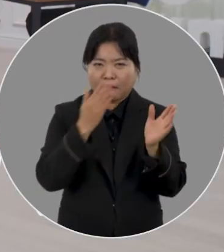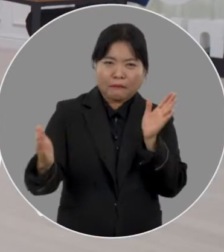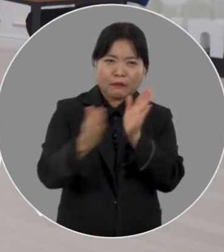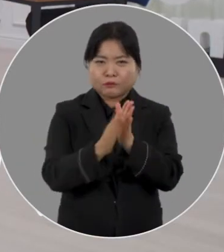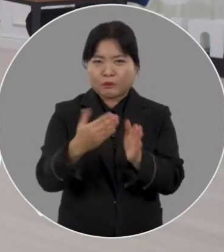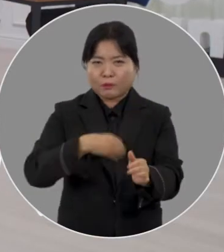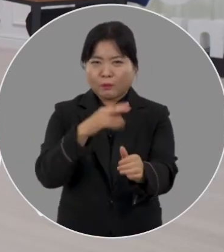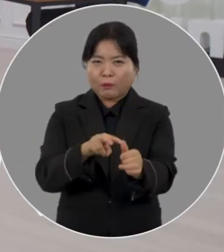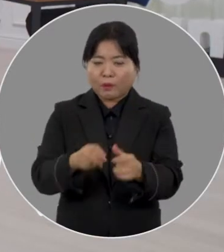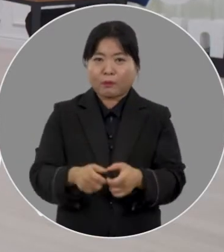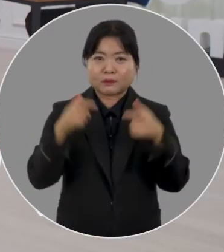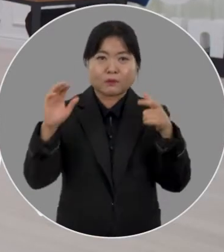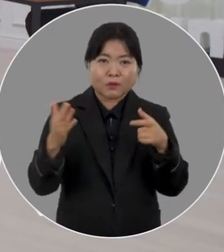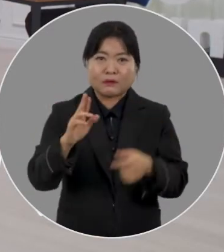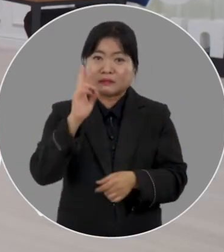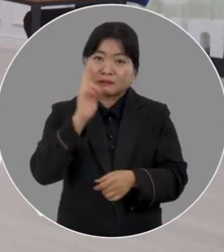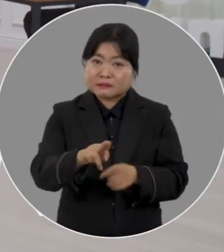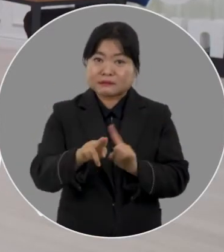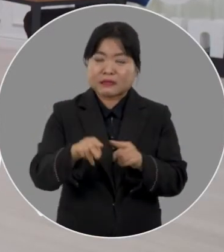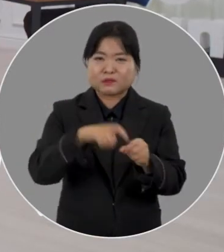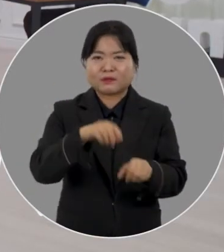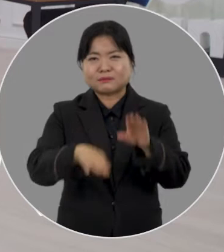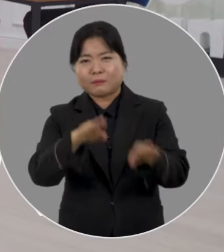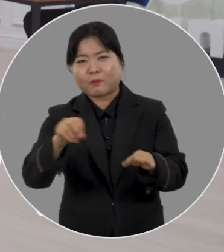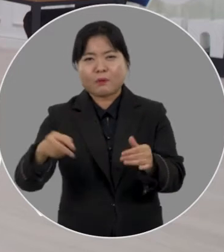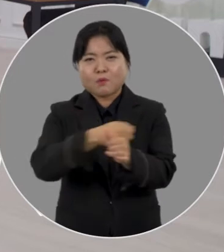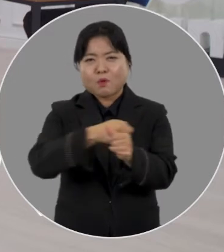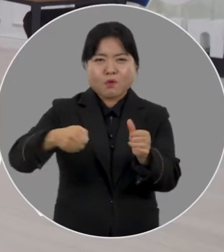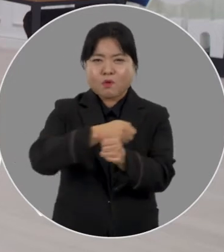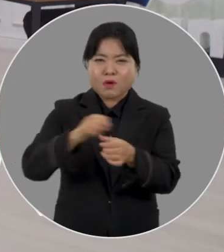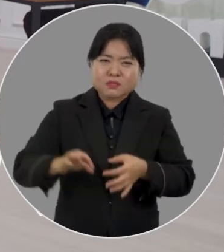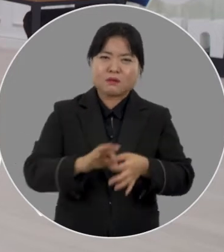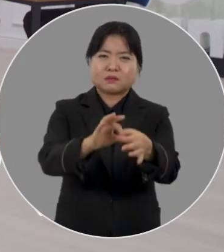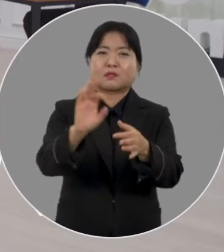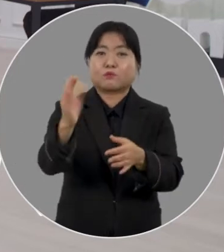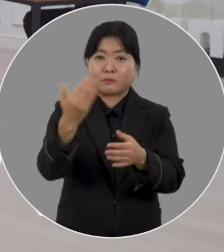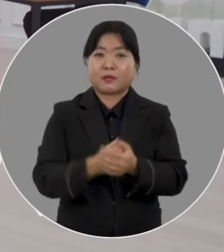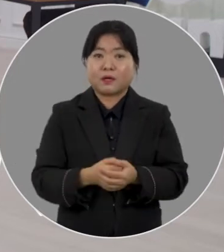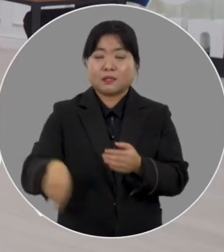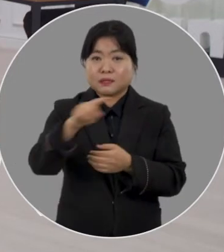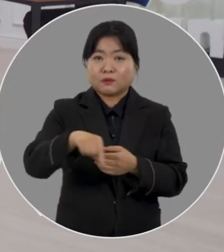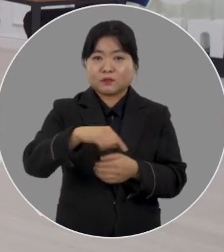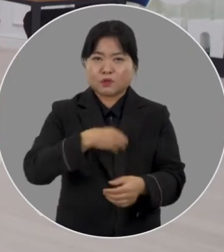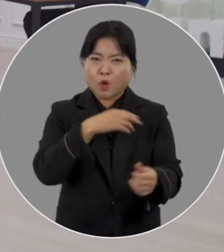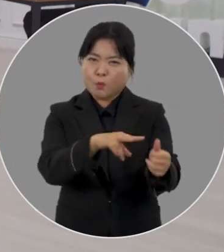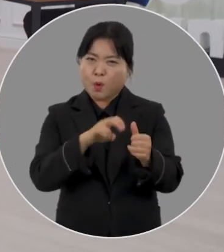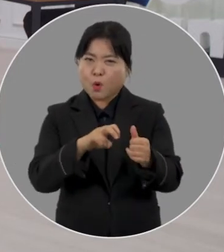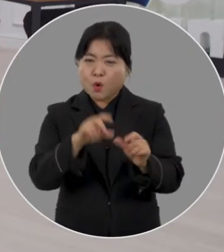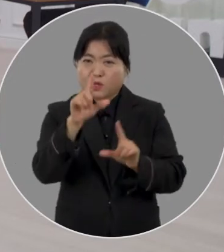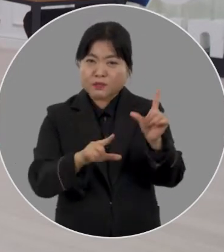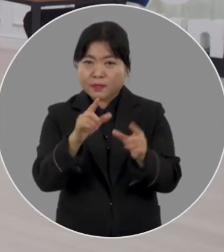혐오가 확산되고 또 극단적인 또 차별과 폭력으로 이어지는 경우까지 나타난다. 이것이 뭐